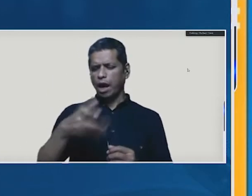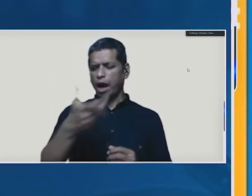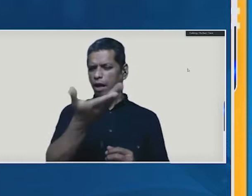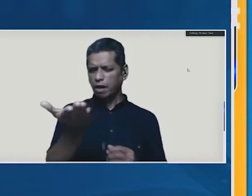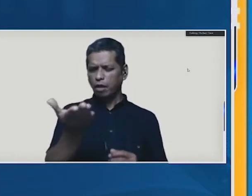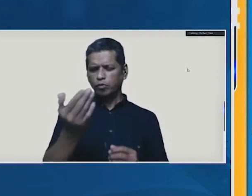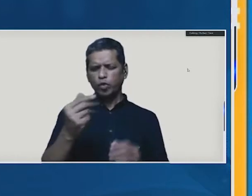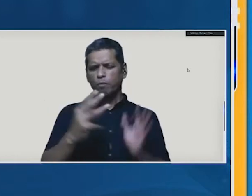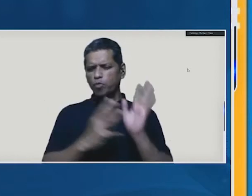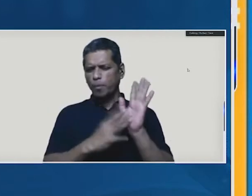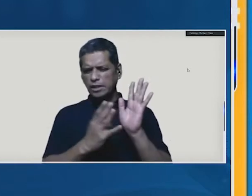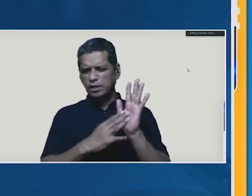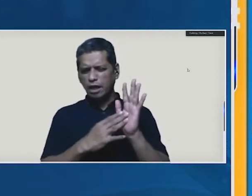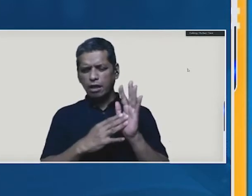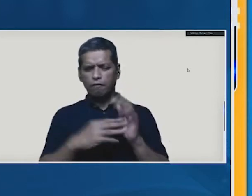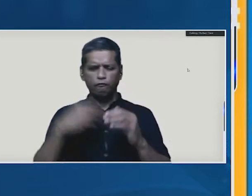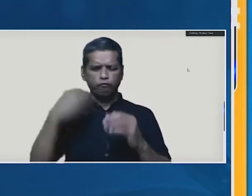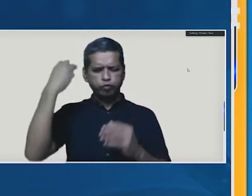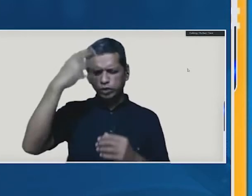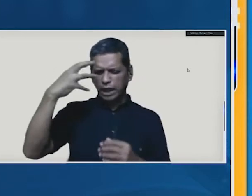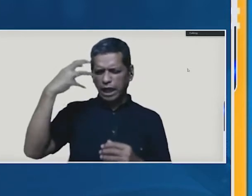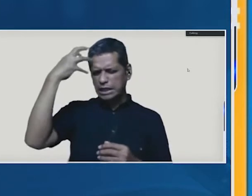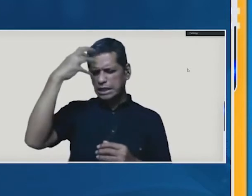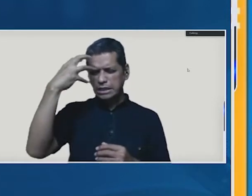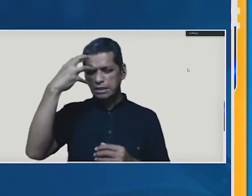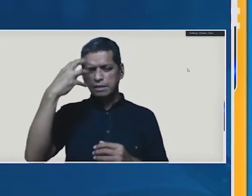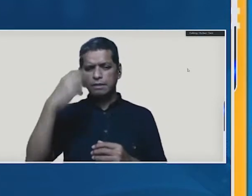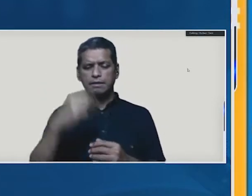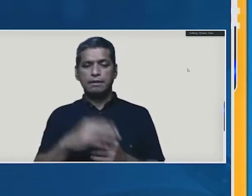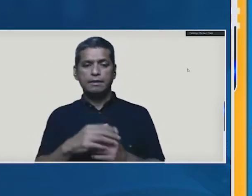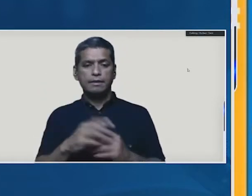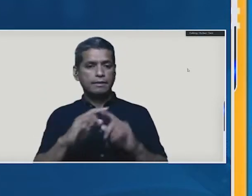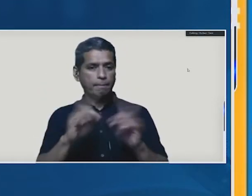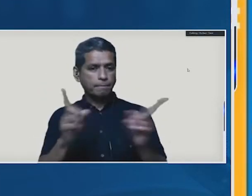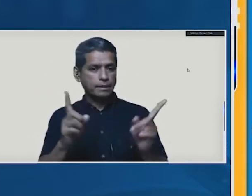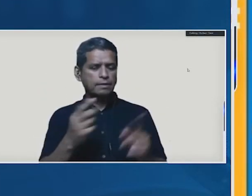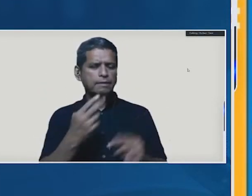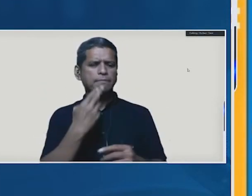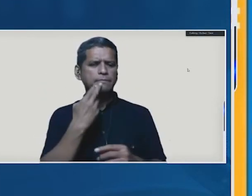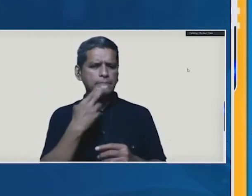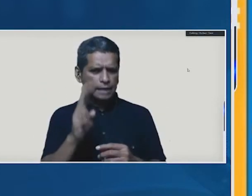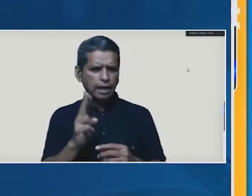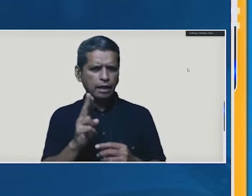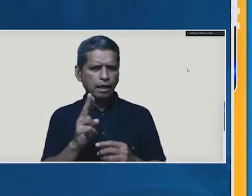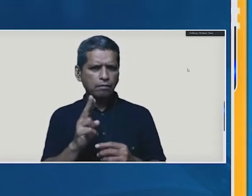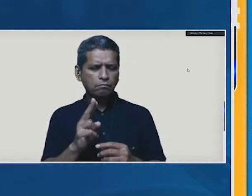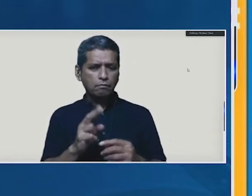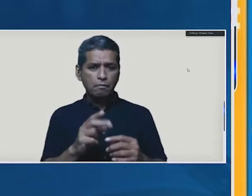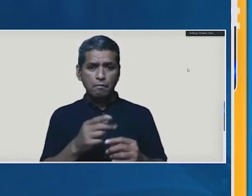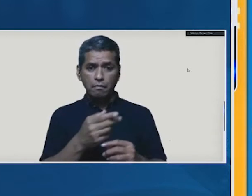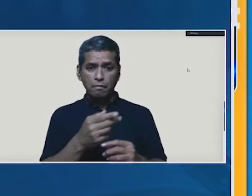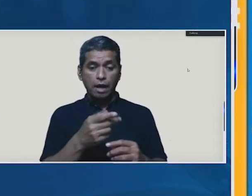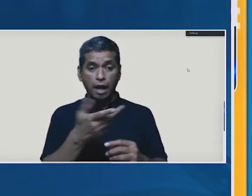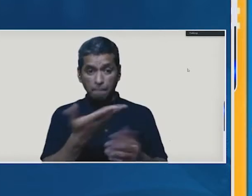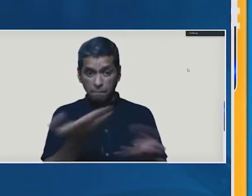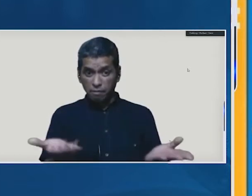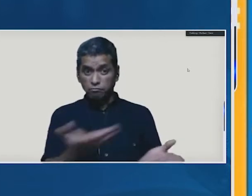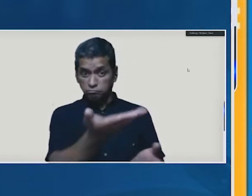saudara-saudara Percayalah Apakah itu karena kesalahan saudara mungkin